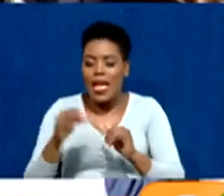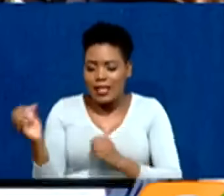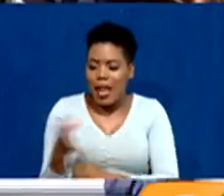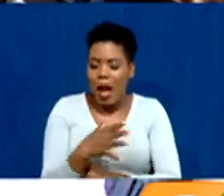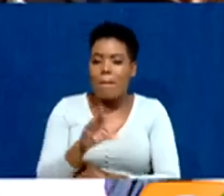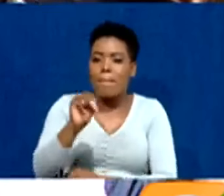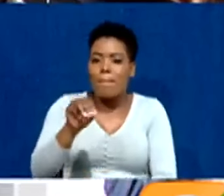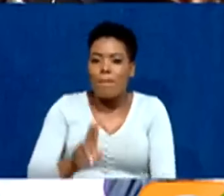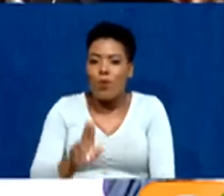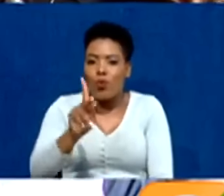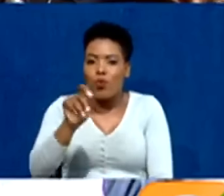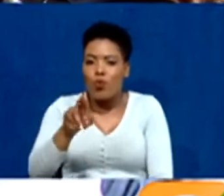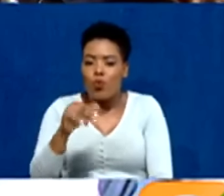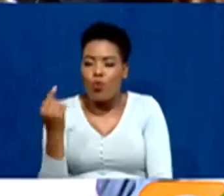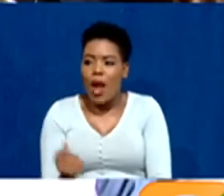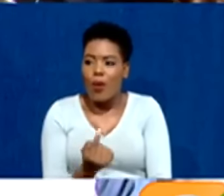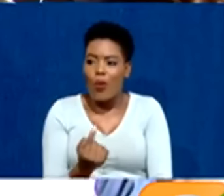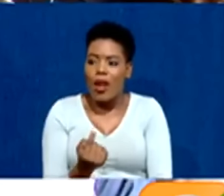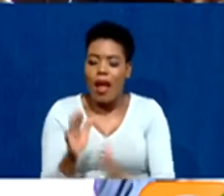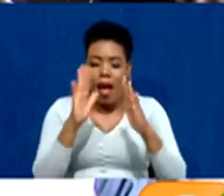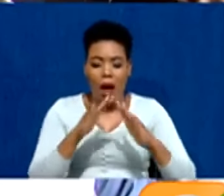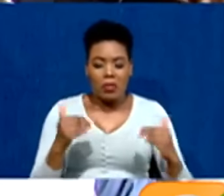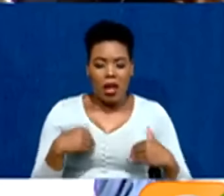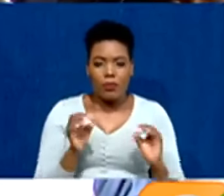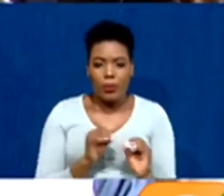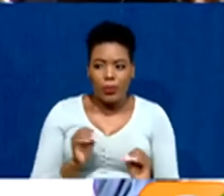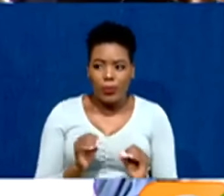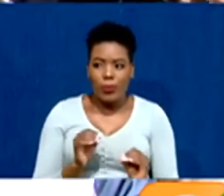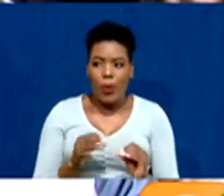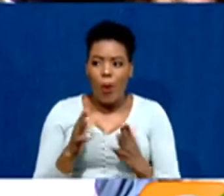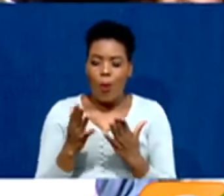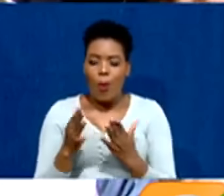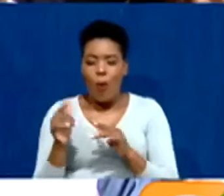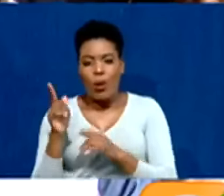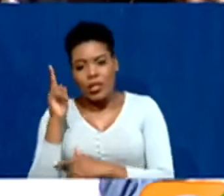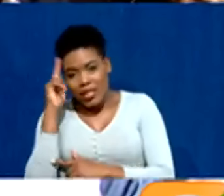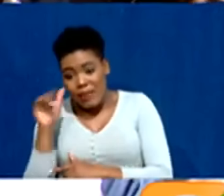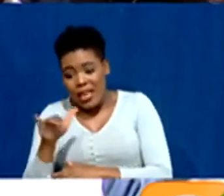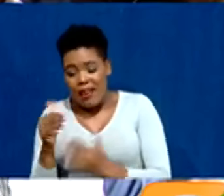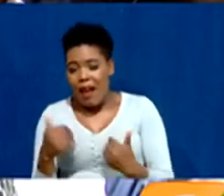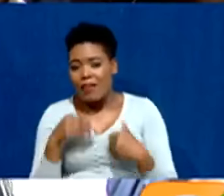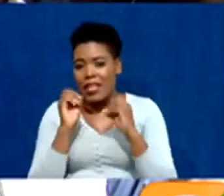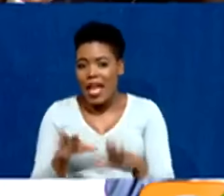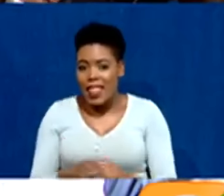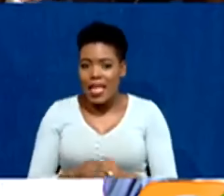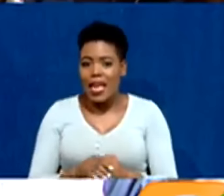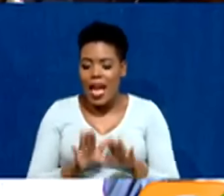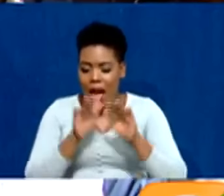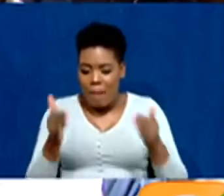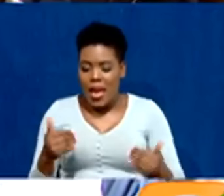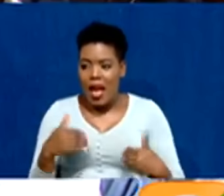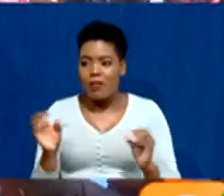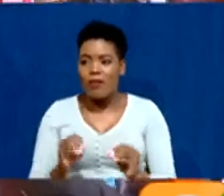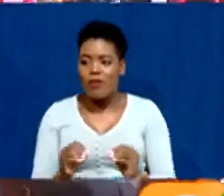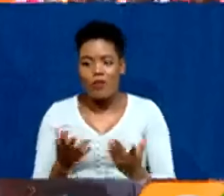Wameadhirika, hawana mahali pa kulala na hata vitanda hawana. Mattress zao zimepelekwa na maji, vitanda vyao vimepelekwa na maji. Tumepoteza watu wawili, maisha ya watu wawili